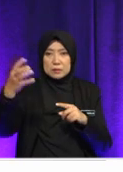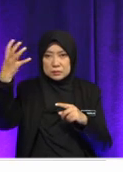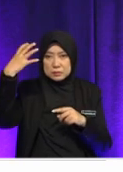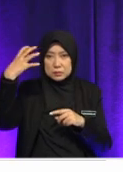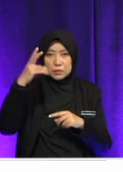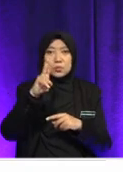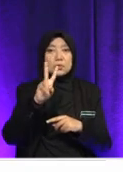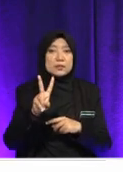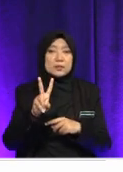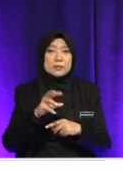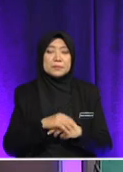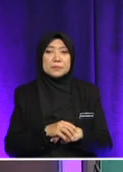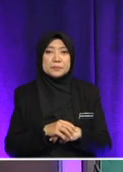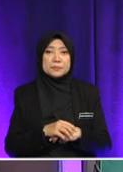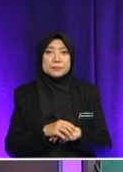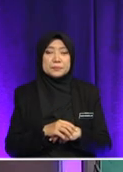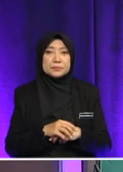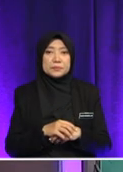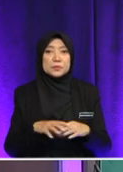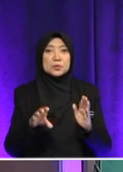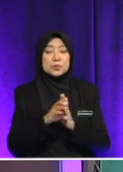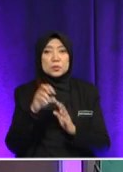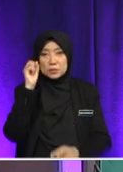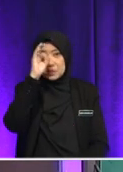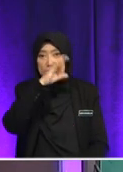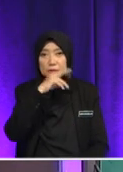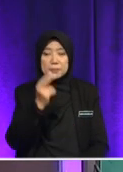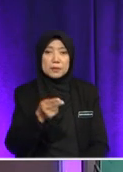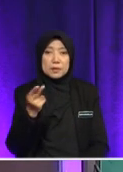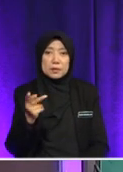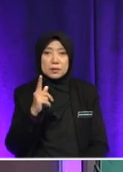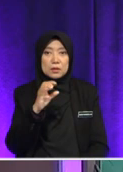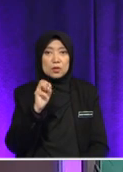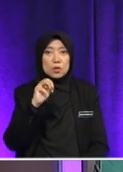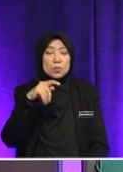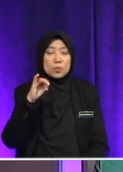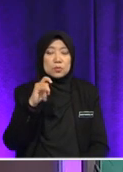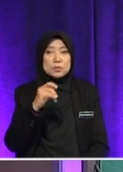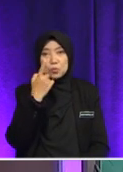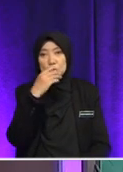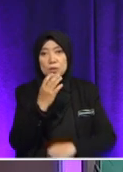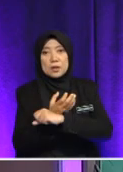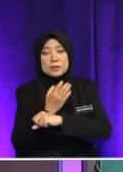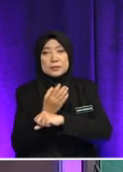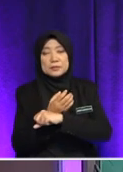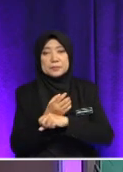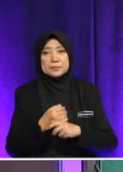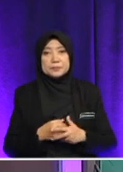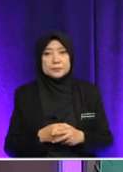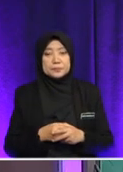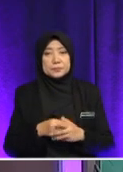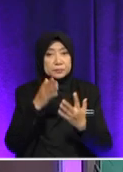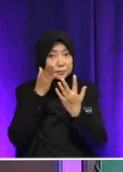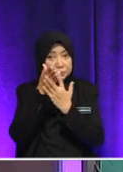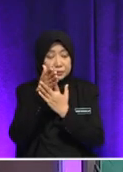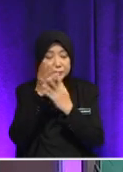Oke so ini adalah contoh sifat bahan komposisi foto promil satu luxina